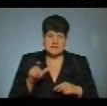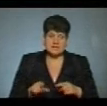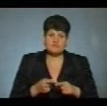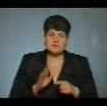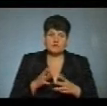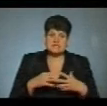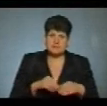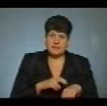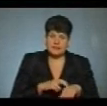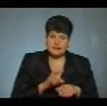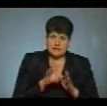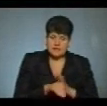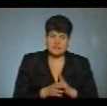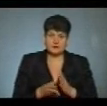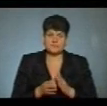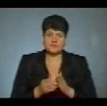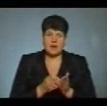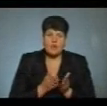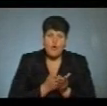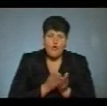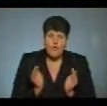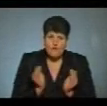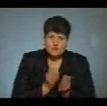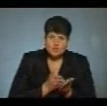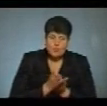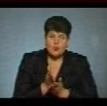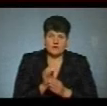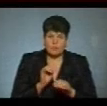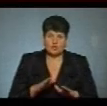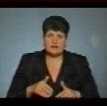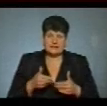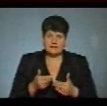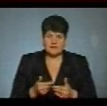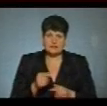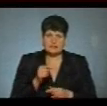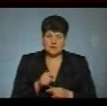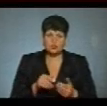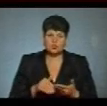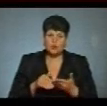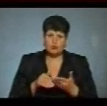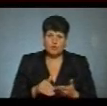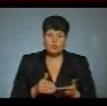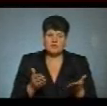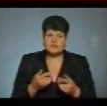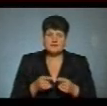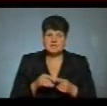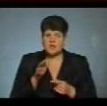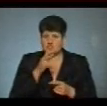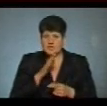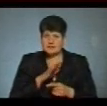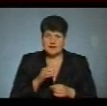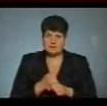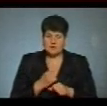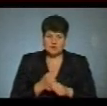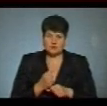сімейні лікарі, це будуть лікарі вузького профілю, які можуть надавати таку допомогу, які в даний час не задіяні